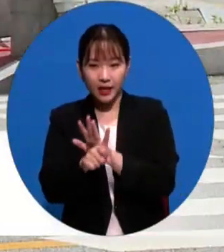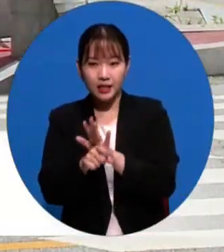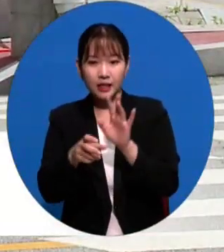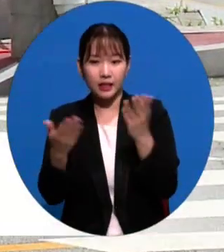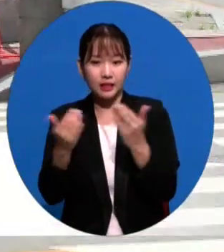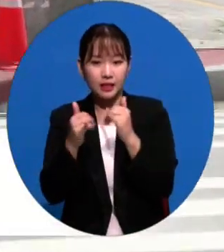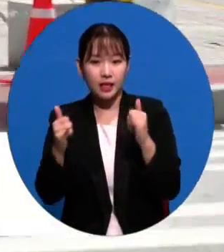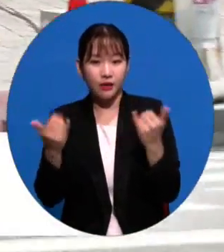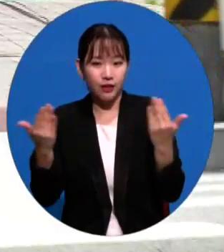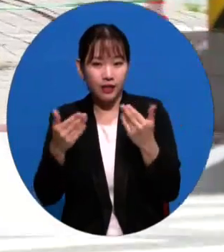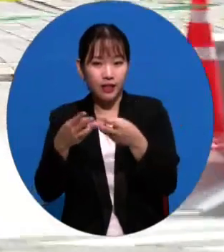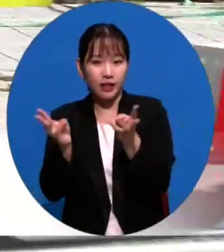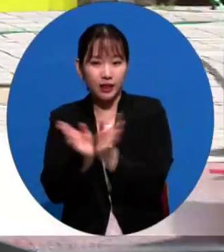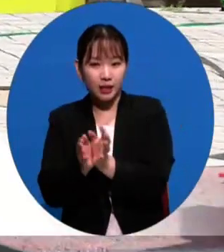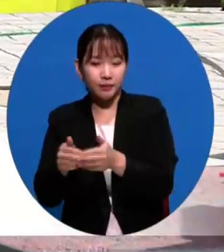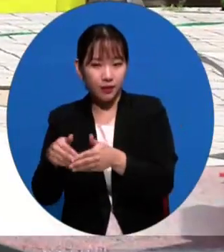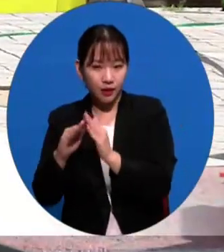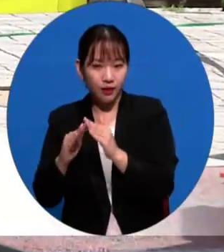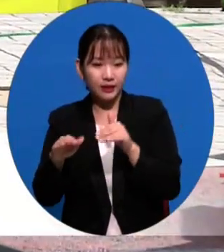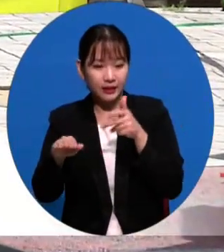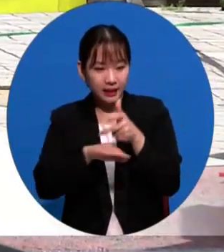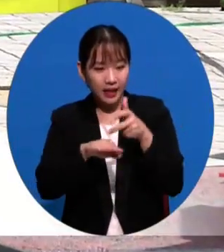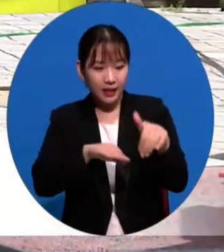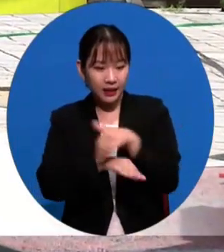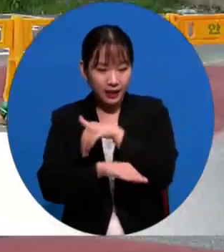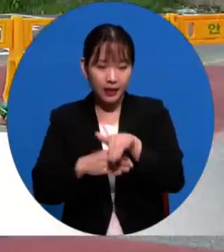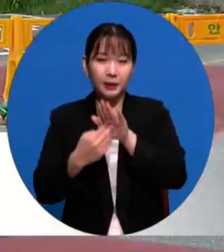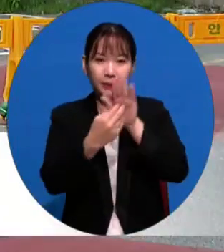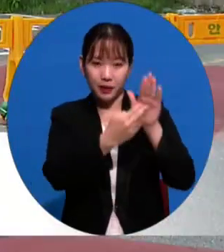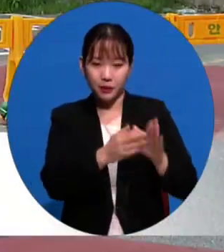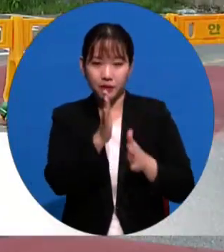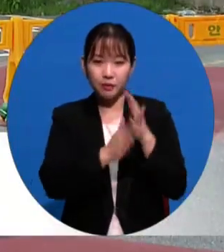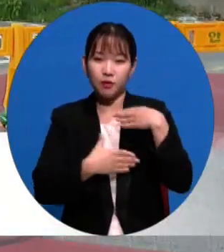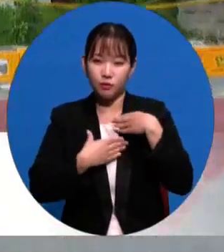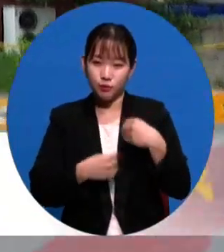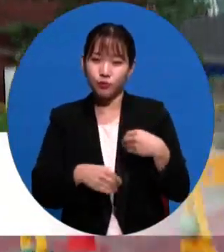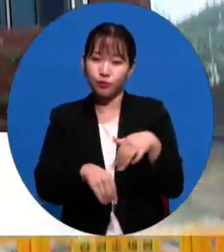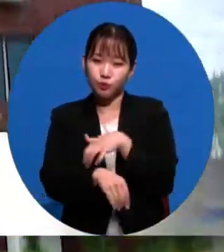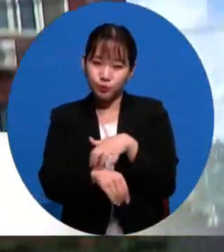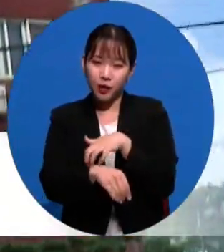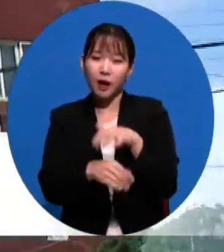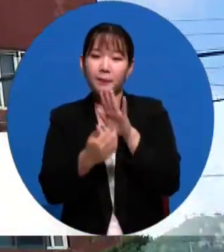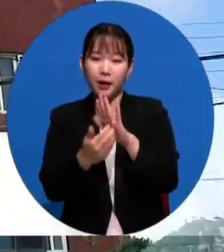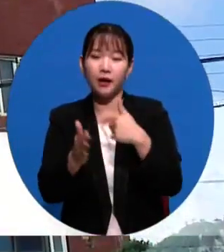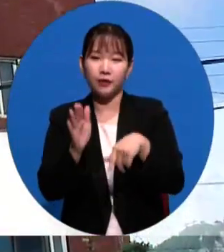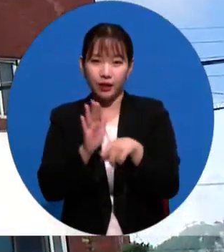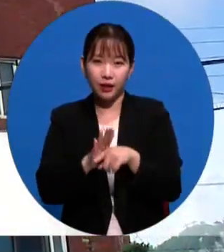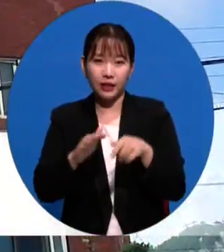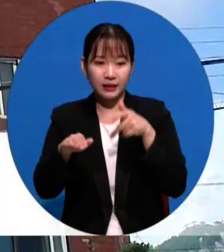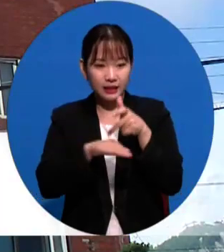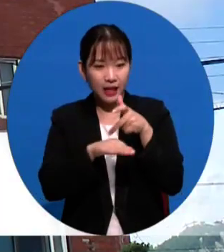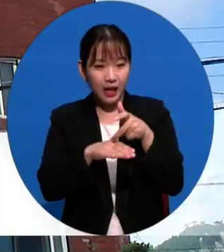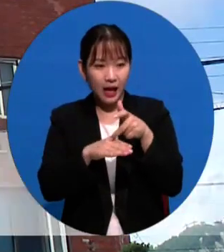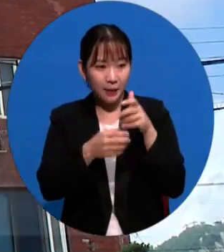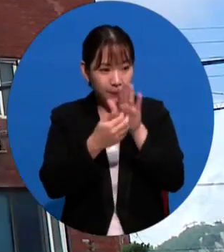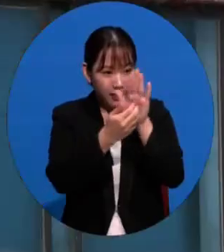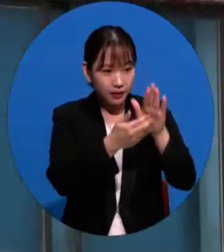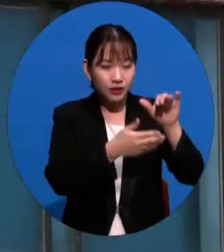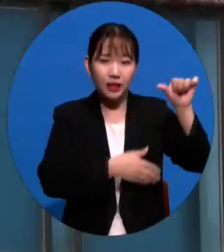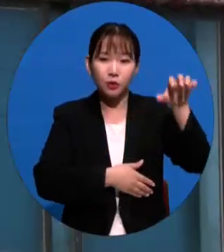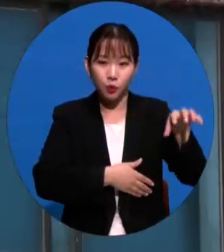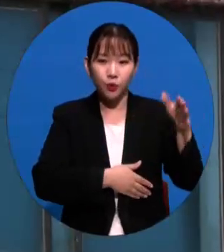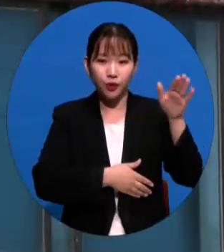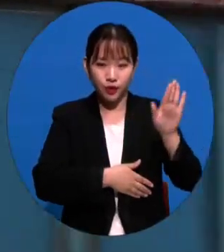직원 근무조를 편성해 차량 접근을 통제하고 시민 불편을 최소화하기 위해 차량 통제는 5개 구간에서